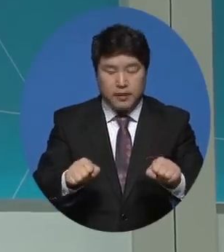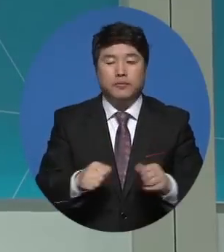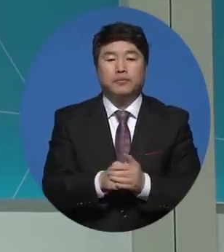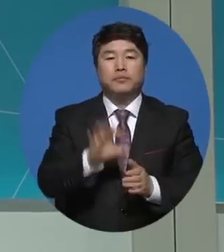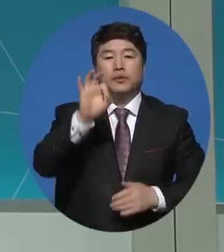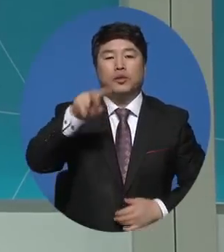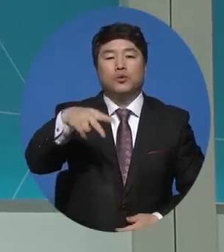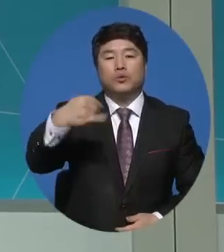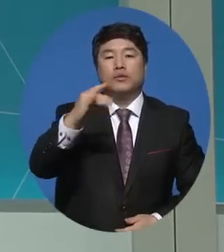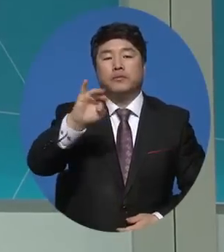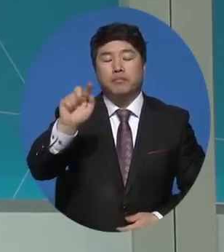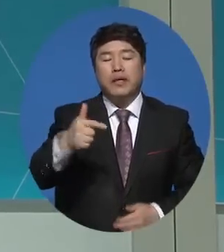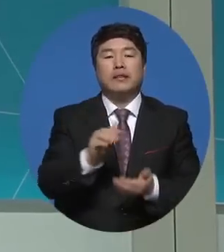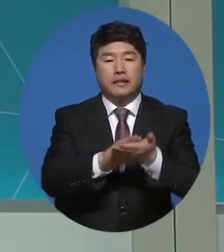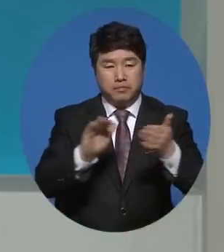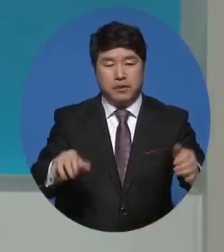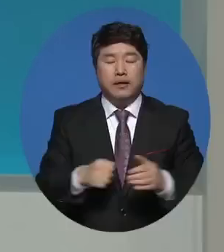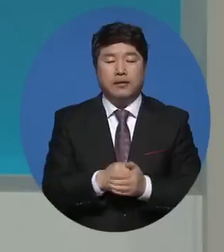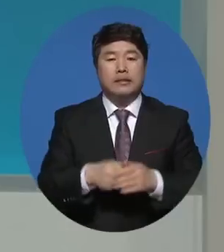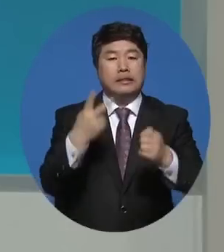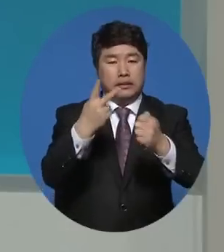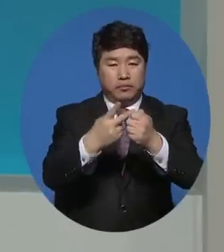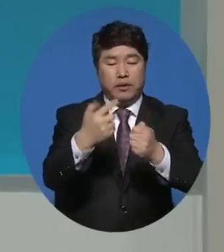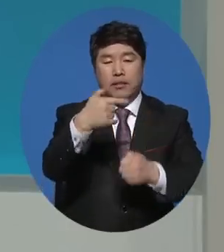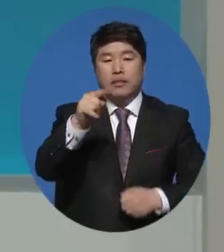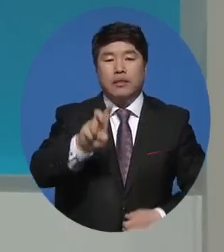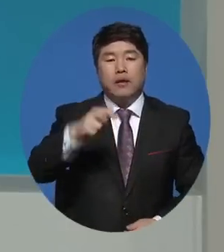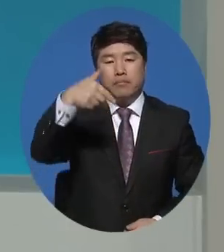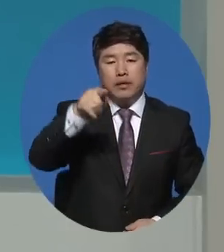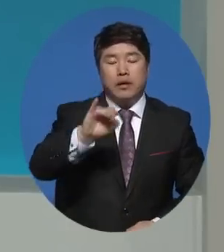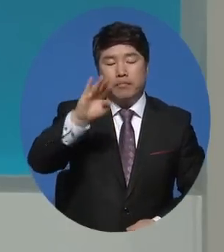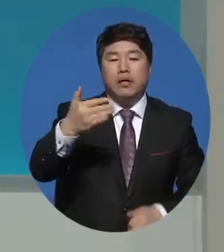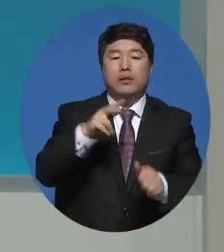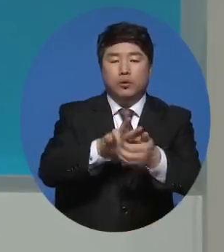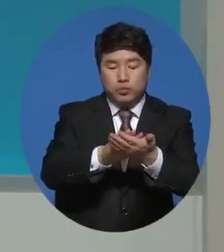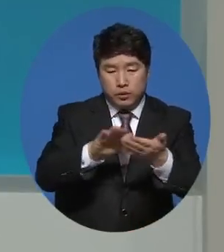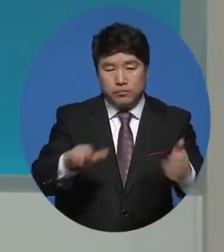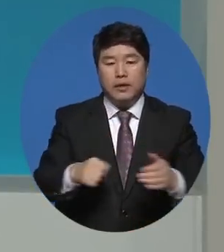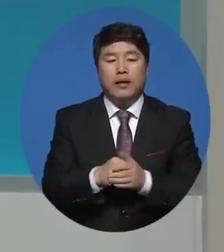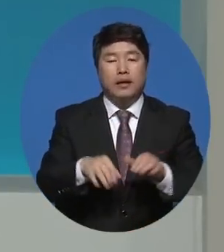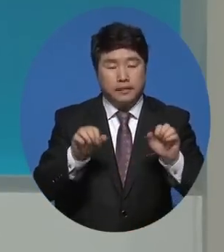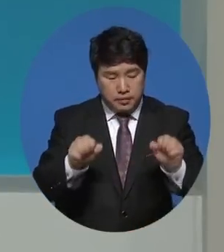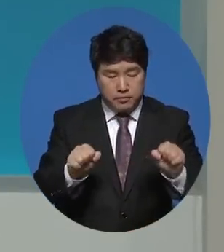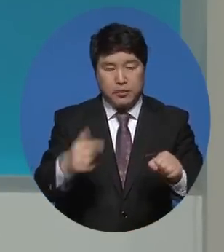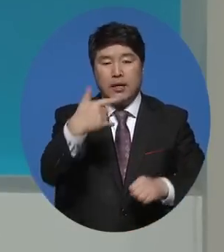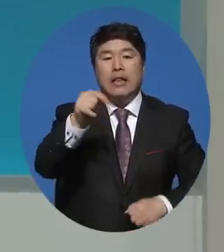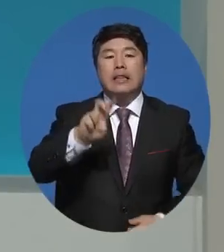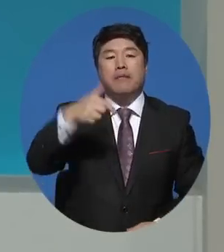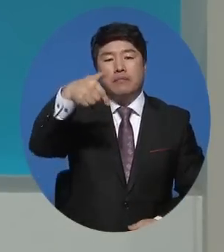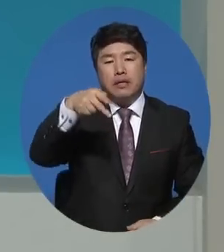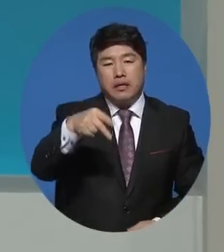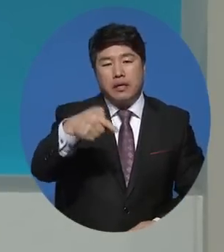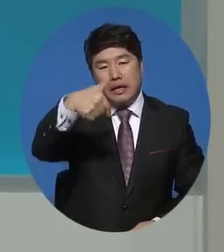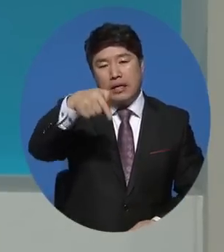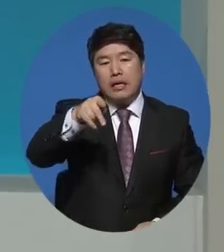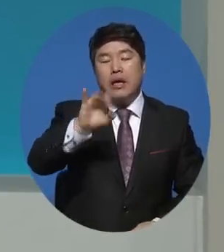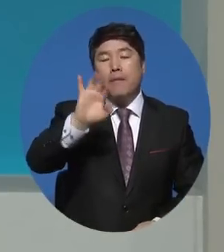유승민 있니다네 다음 기호 2번 남경필 후보입니다네 안녕하십니까 남경필